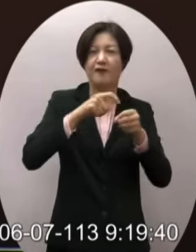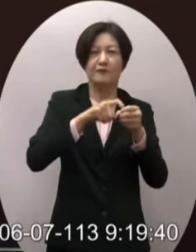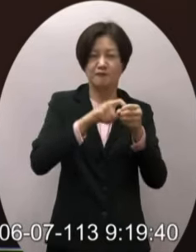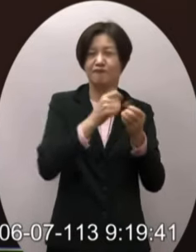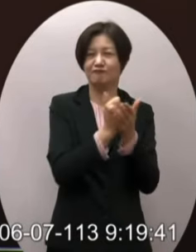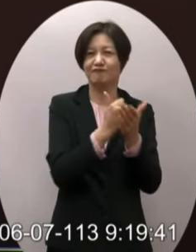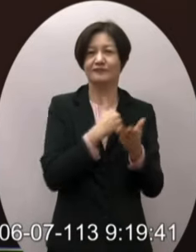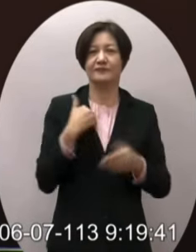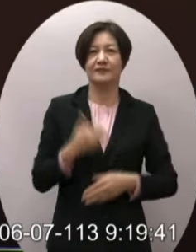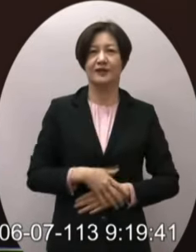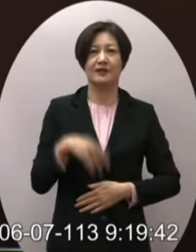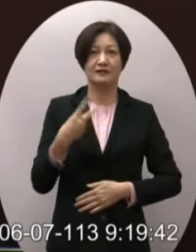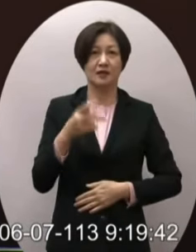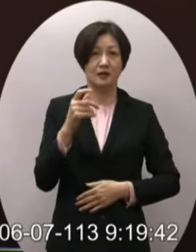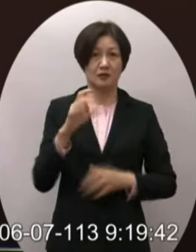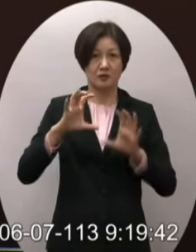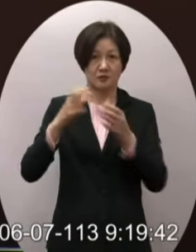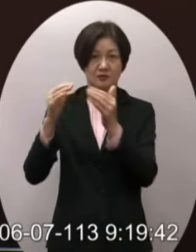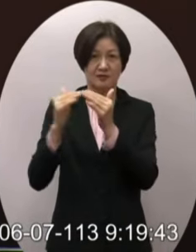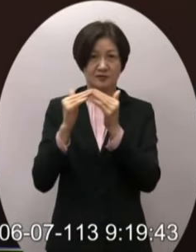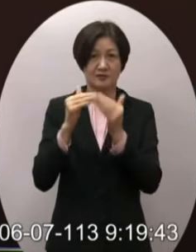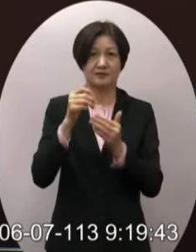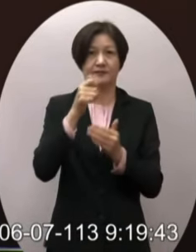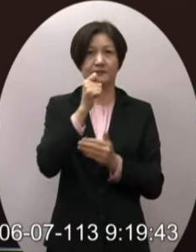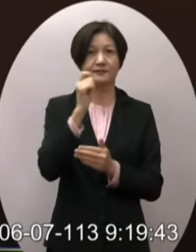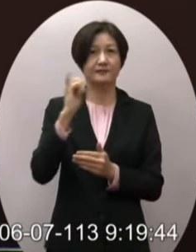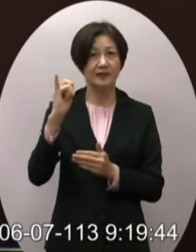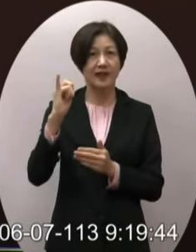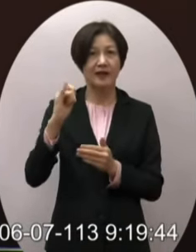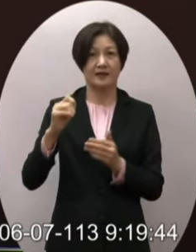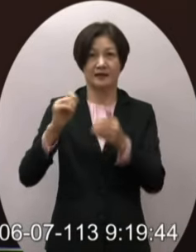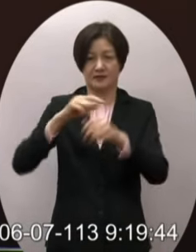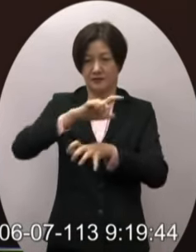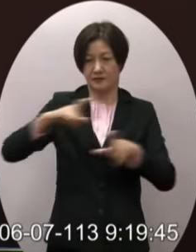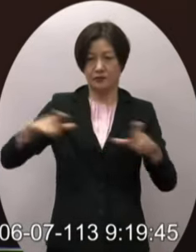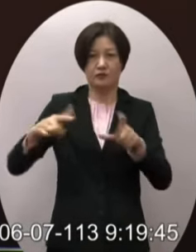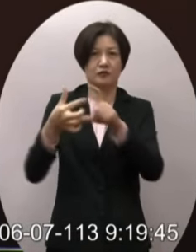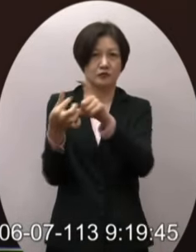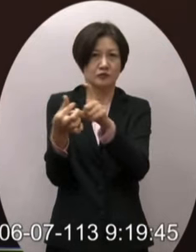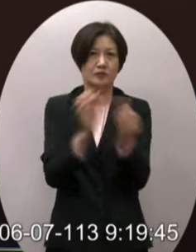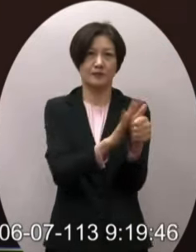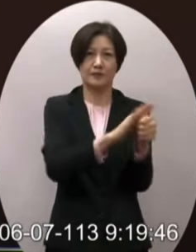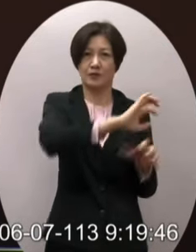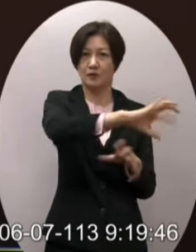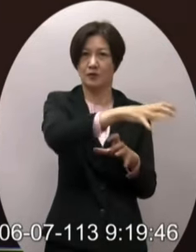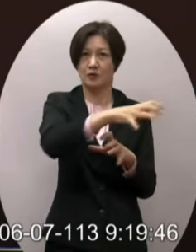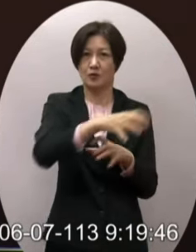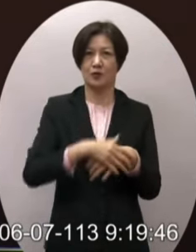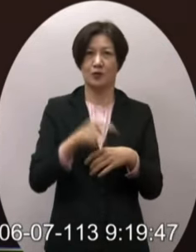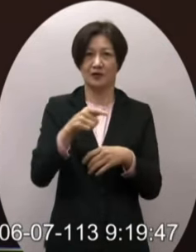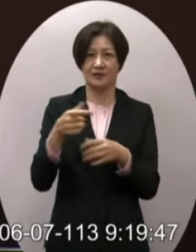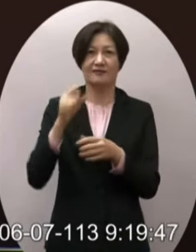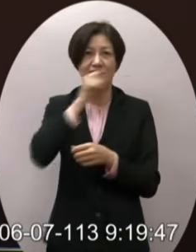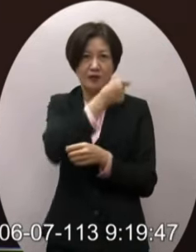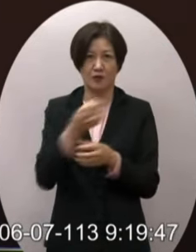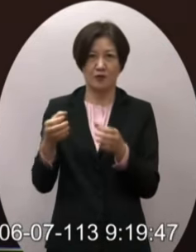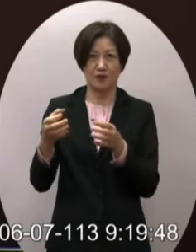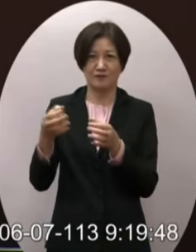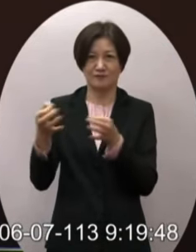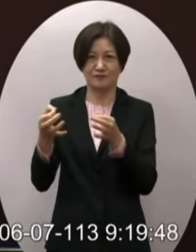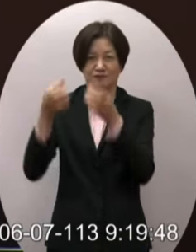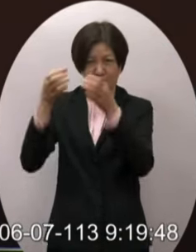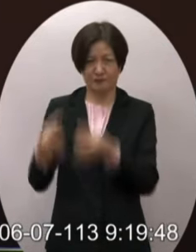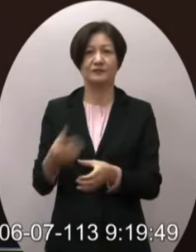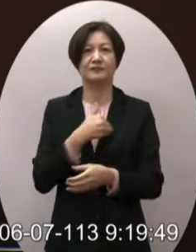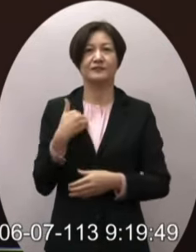要设立国家 AI 生态园区，来协助跨国的 AI 科技业者落地台湾。这其中